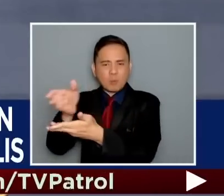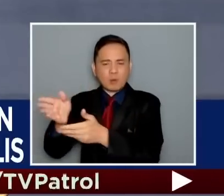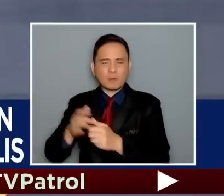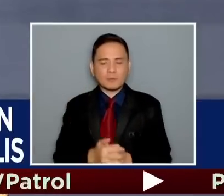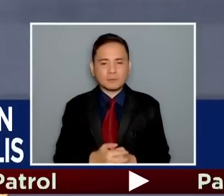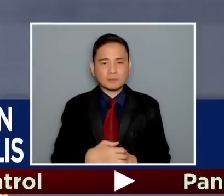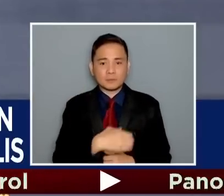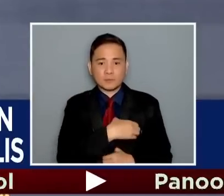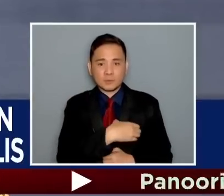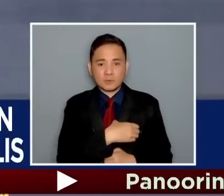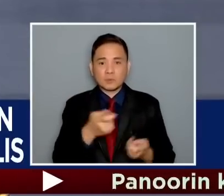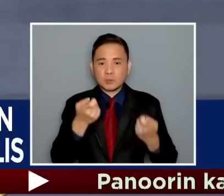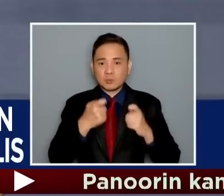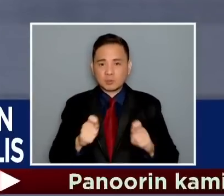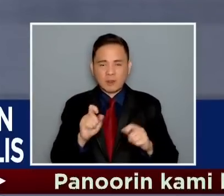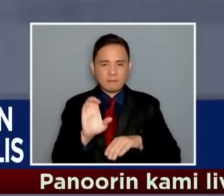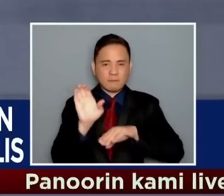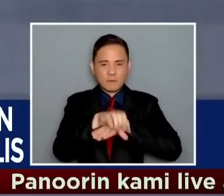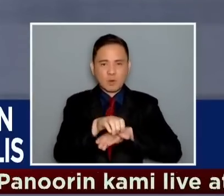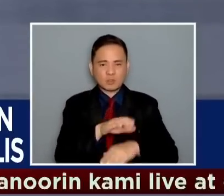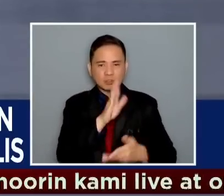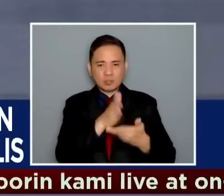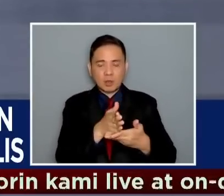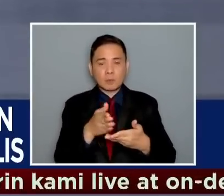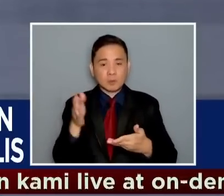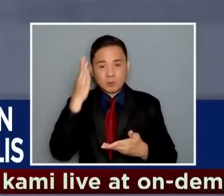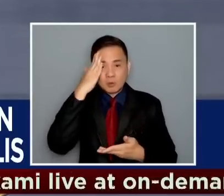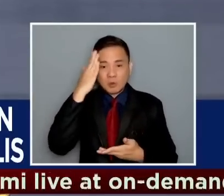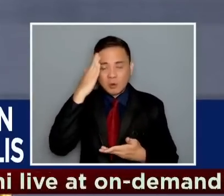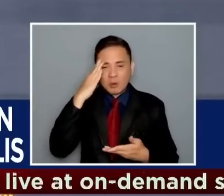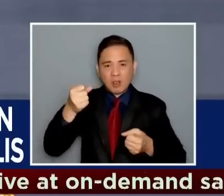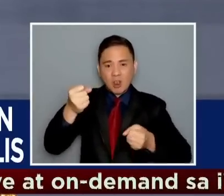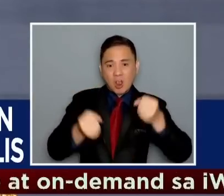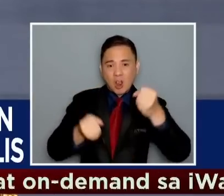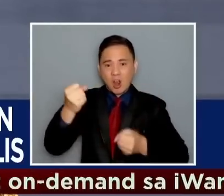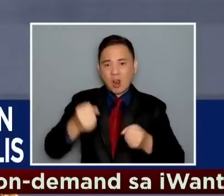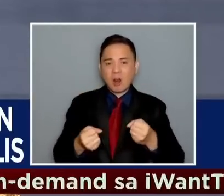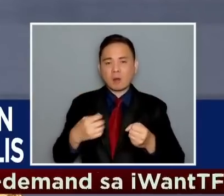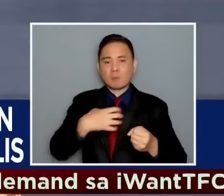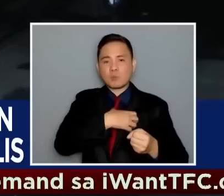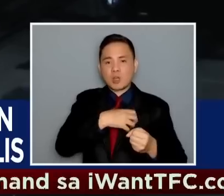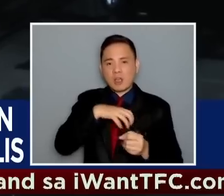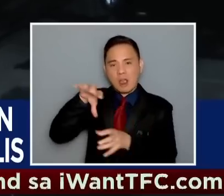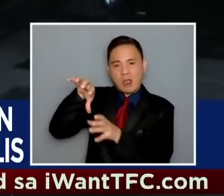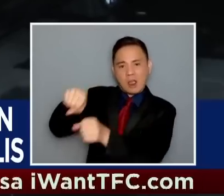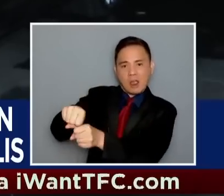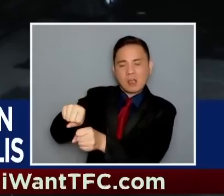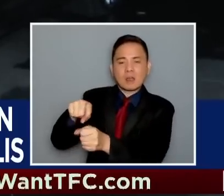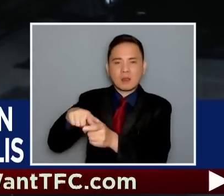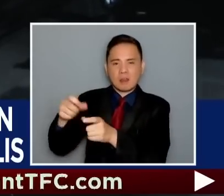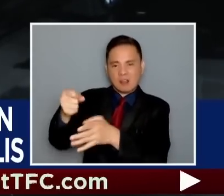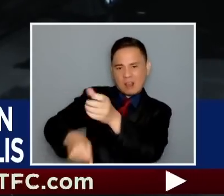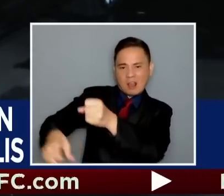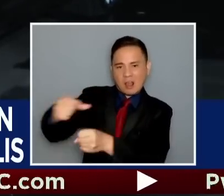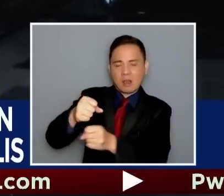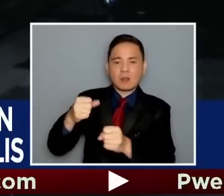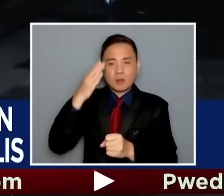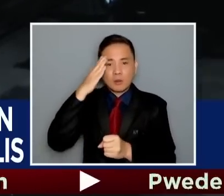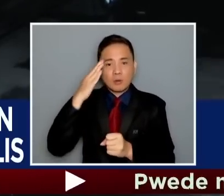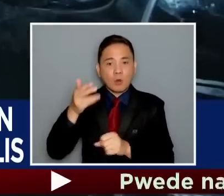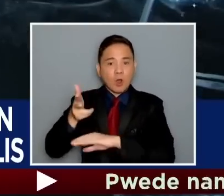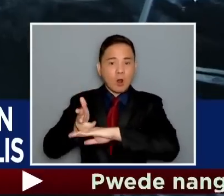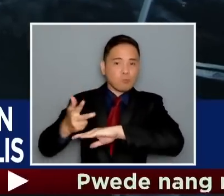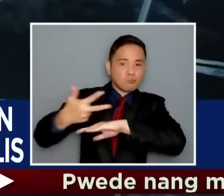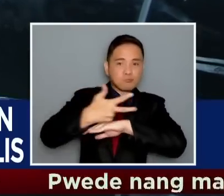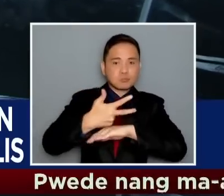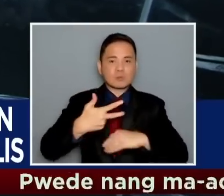kanan ng kanyang manibela, kaya siya ay nakatumbok ng isang poste. Wasak ang harapan ng